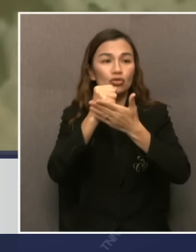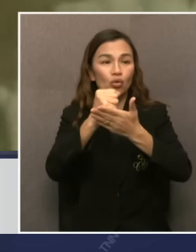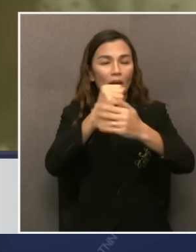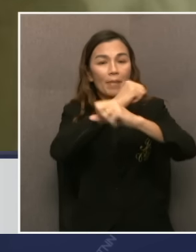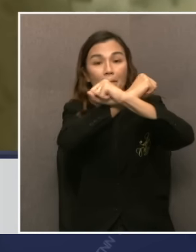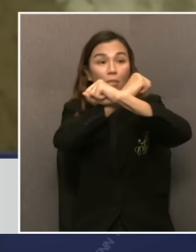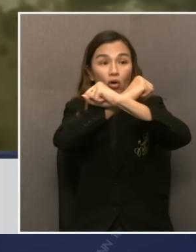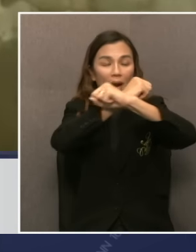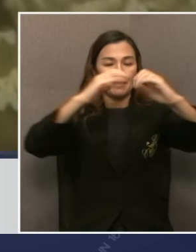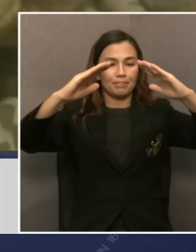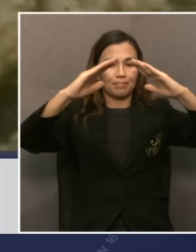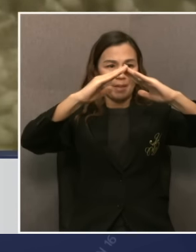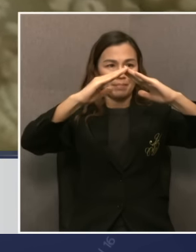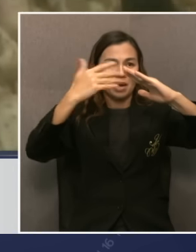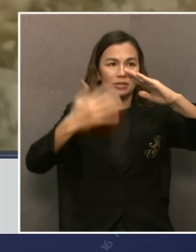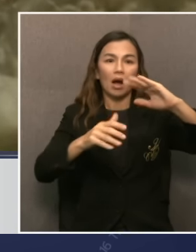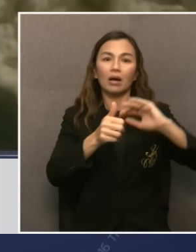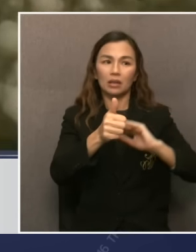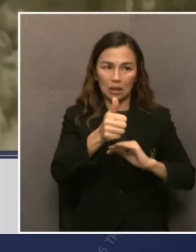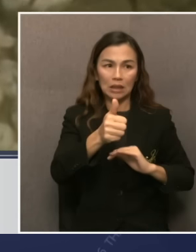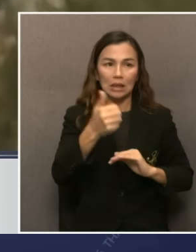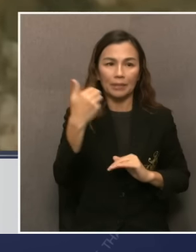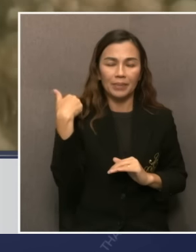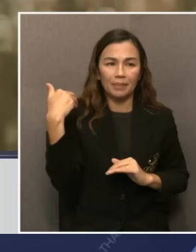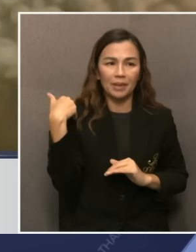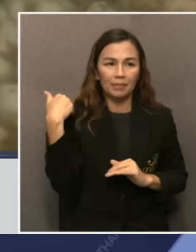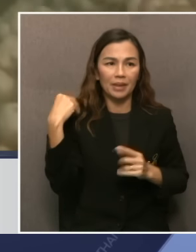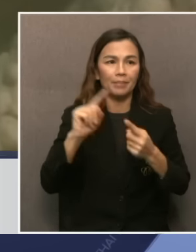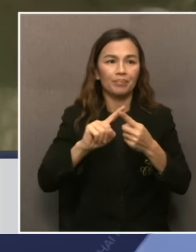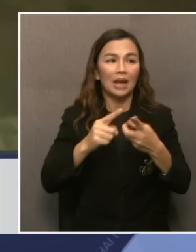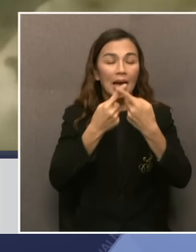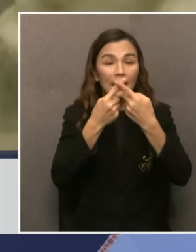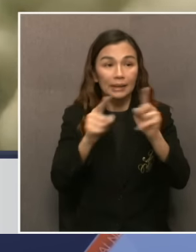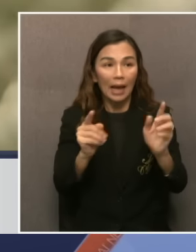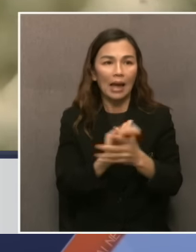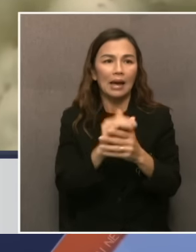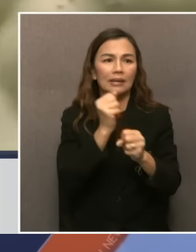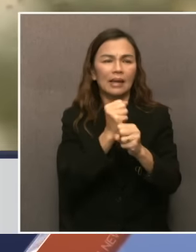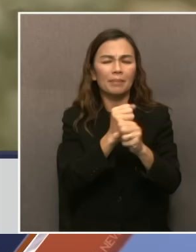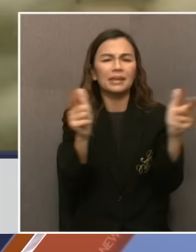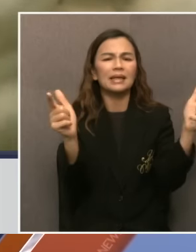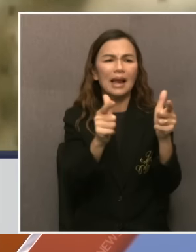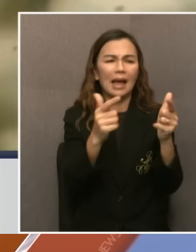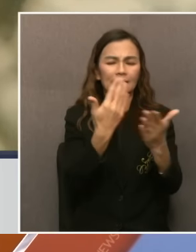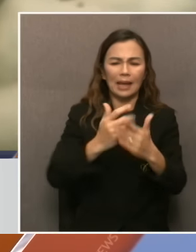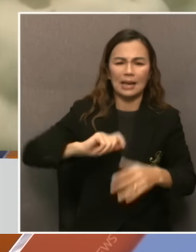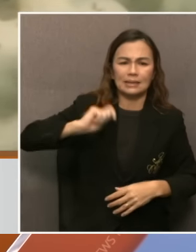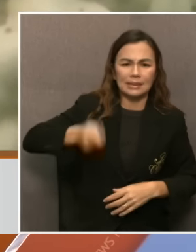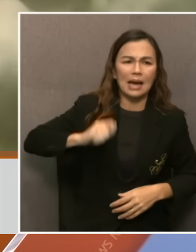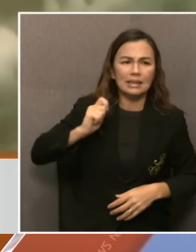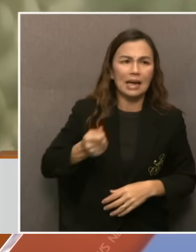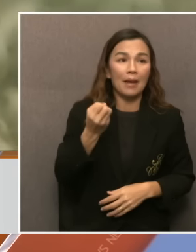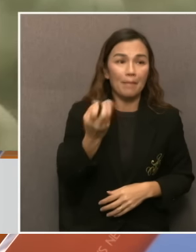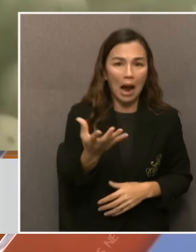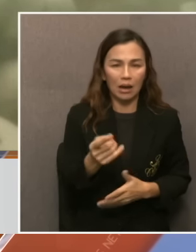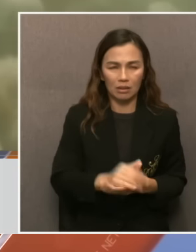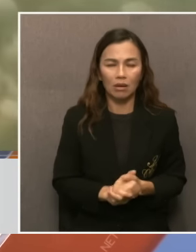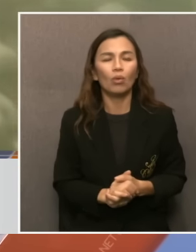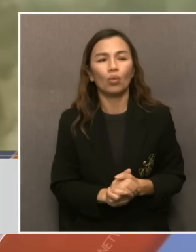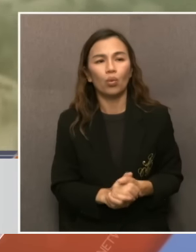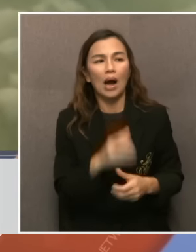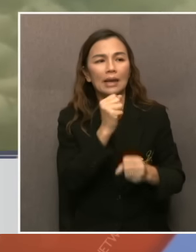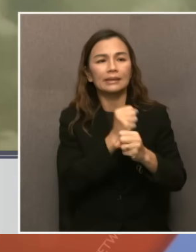ดลองทำแล้วก็ประสบความสำเร็จในหลายที่นะครับเพียงแต่ว่าเราทำได้ที่เล็กๆเท่านั้นเพราะมันใช้เงินเยอะเหลือเกินใช้พลังงานเยอะเพราะฉะนั้นเราก็ท